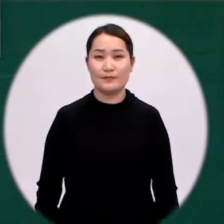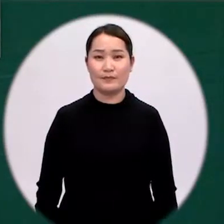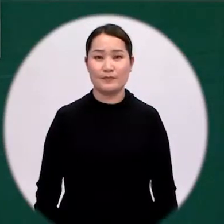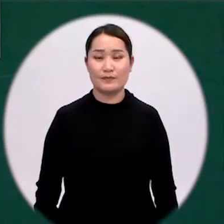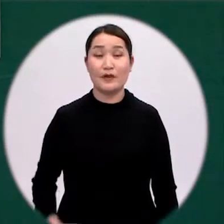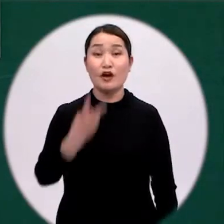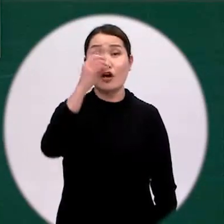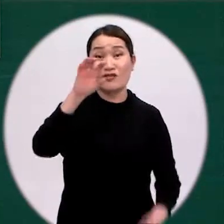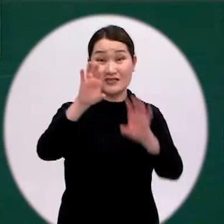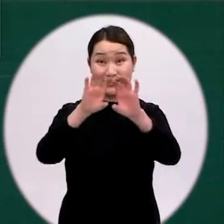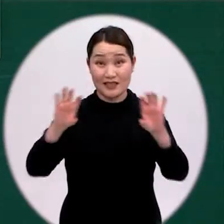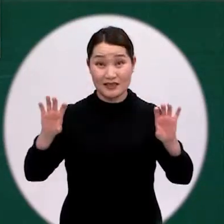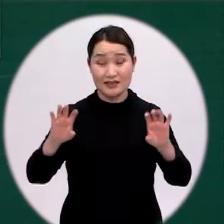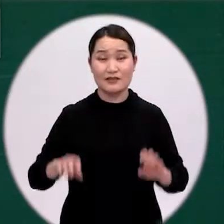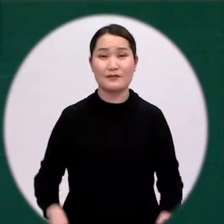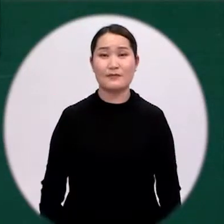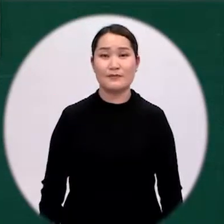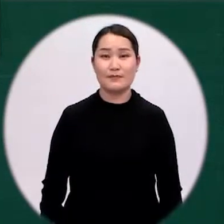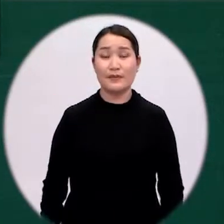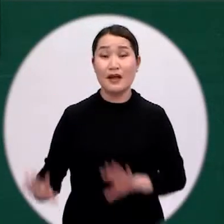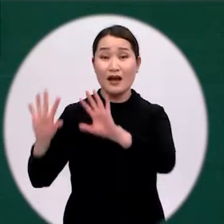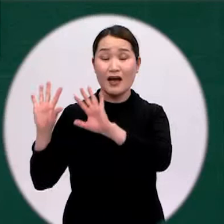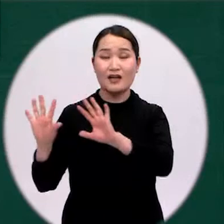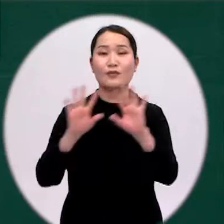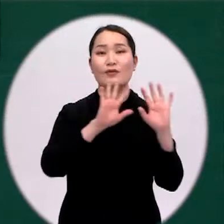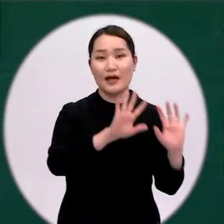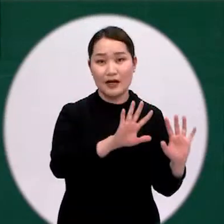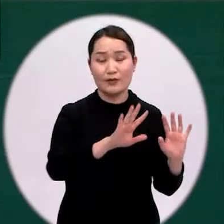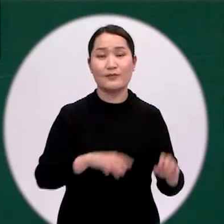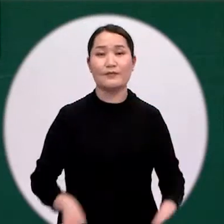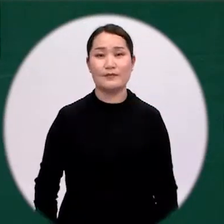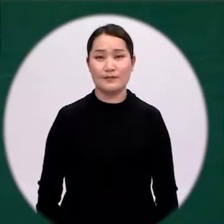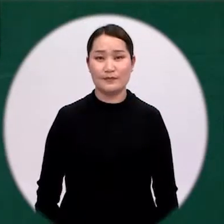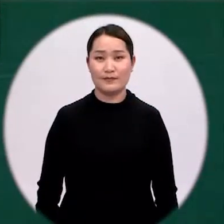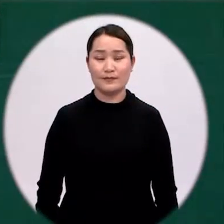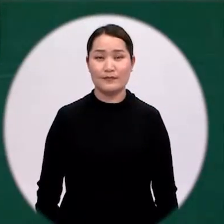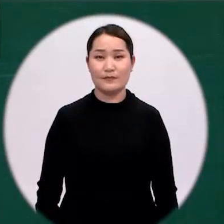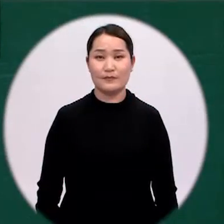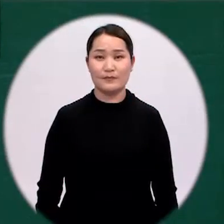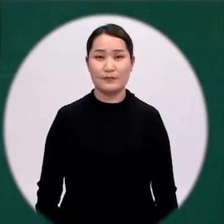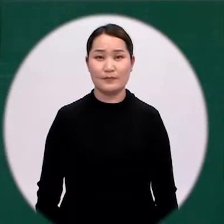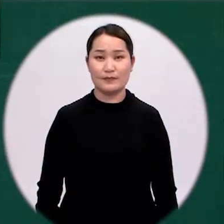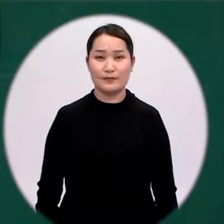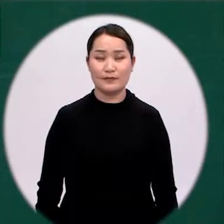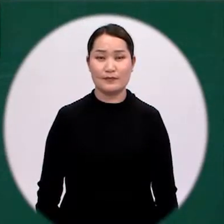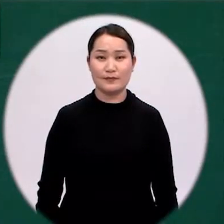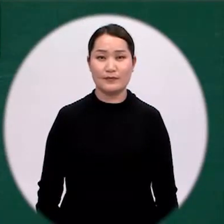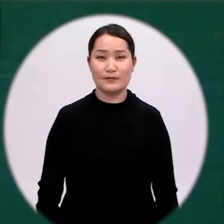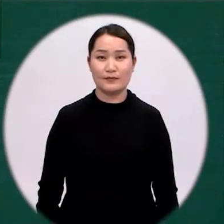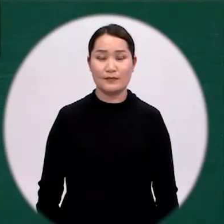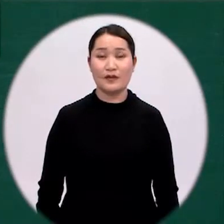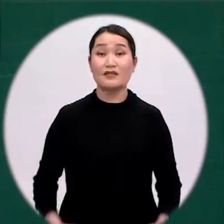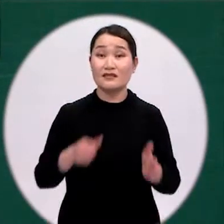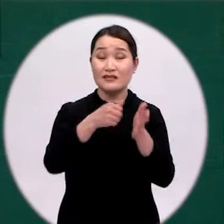За, 20 төгрөг маань 2 ширхэг 10 төгрөг болдго юм байна. За, одоо цөмөрөө энийгээ дэвтэр